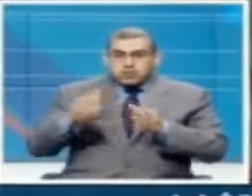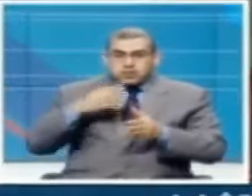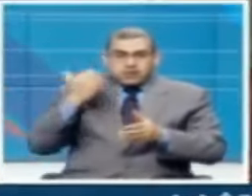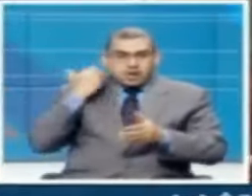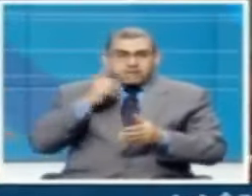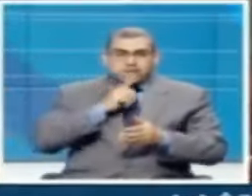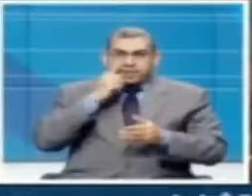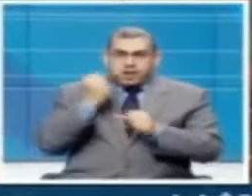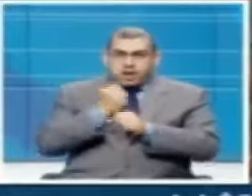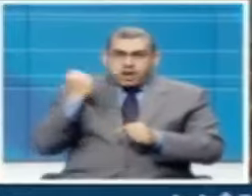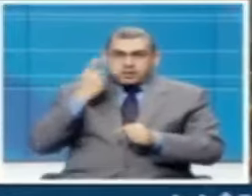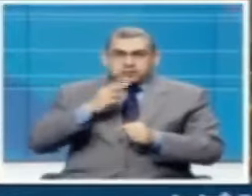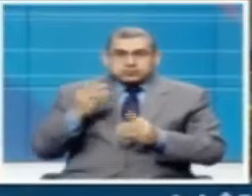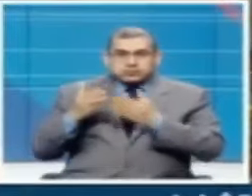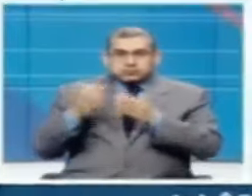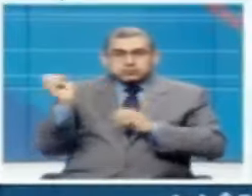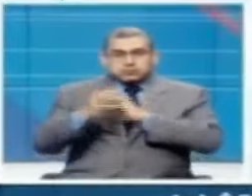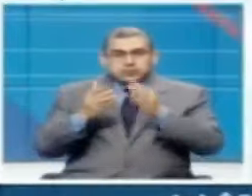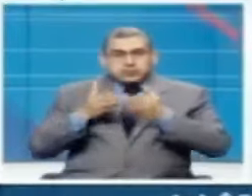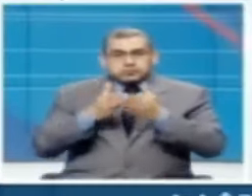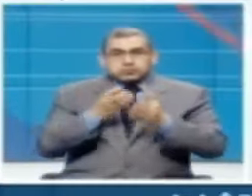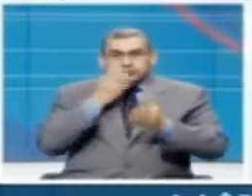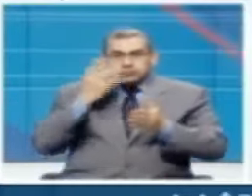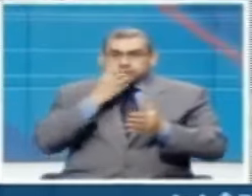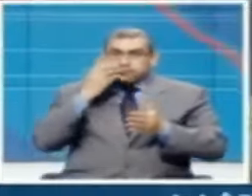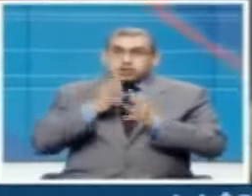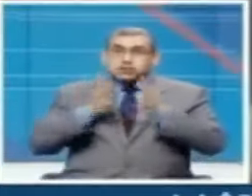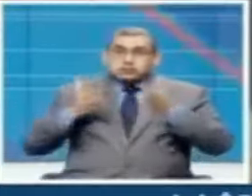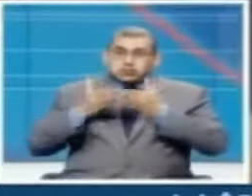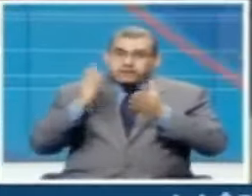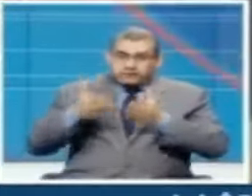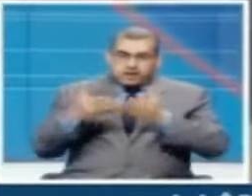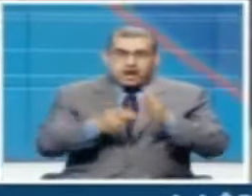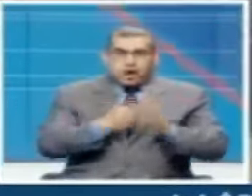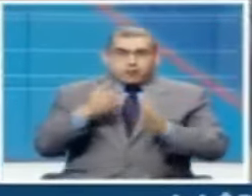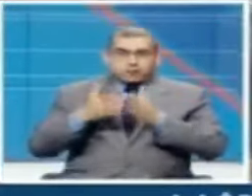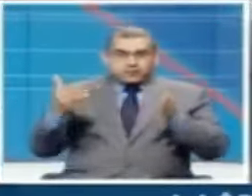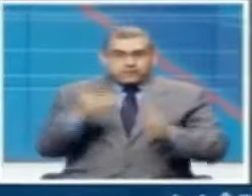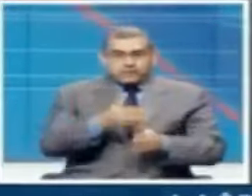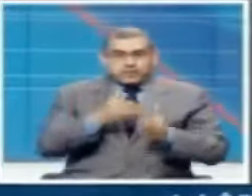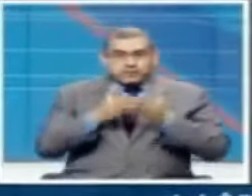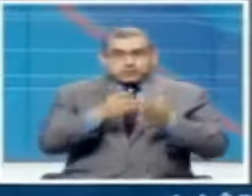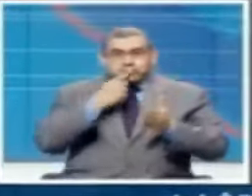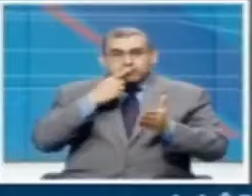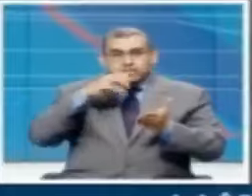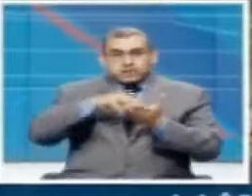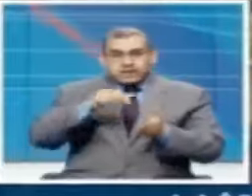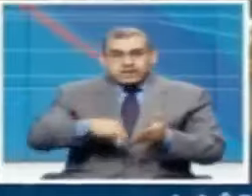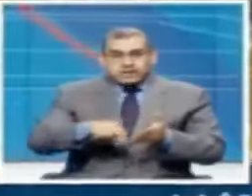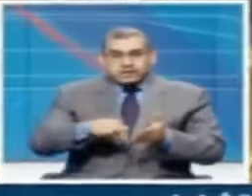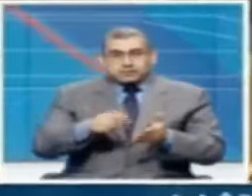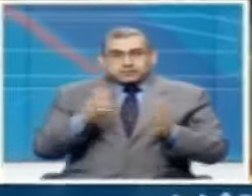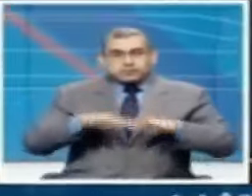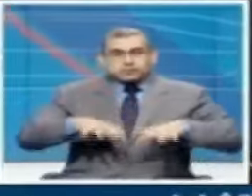الفنيه واستقبال سفن ذات احجام كبيره لاول مره ناء الاسكندريه وبحم